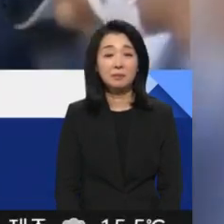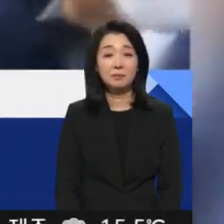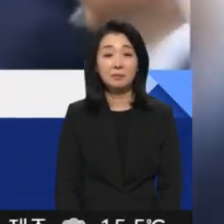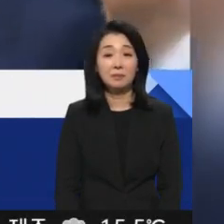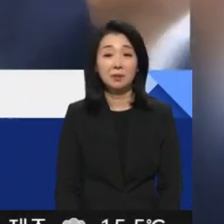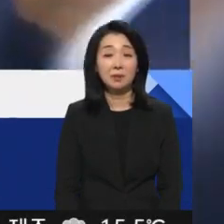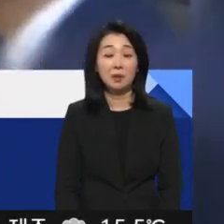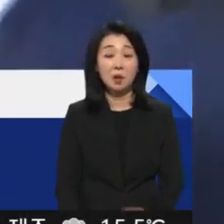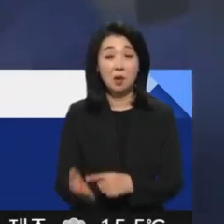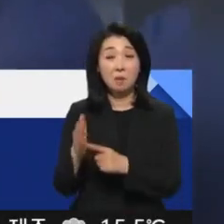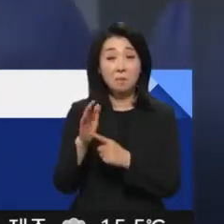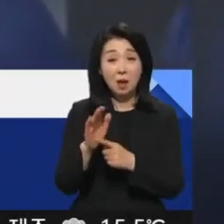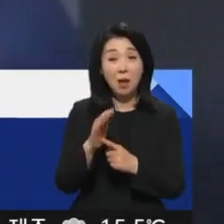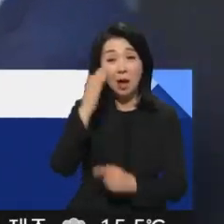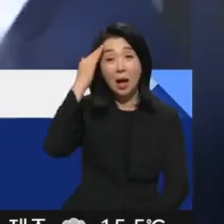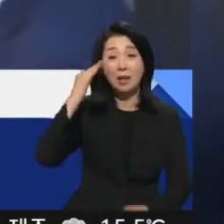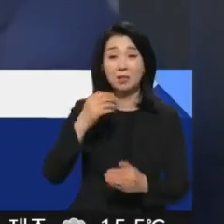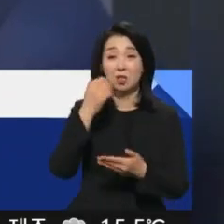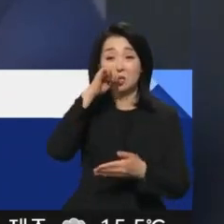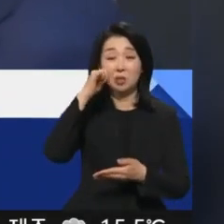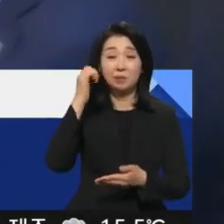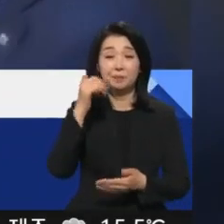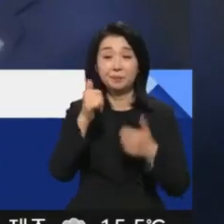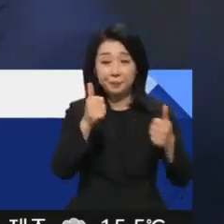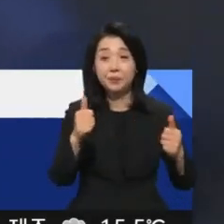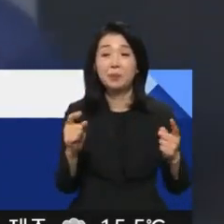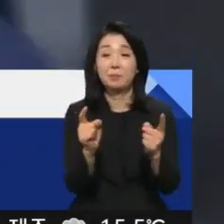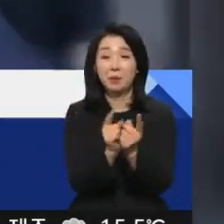니깜노 신호가 자크세키 시대 타이밍에